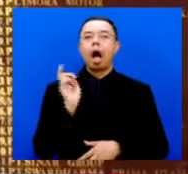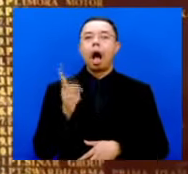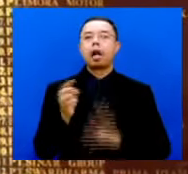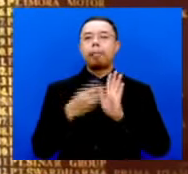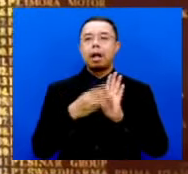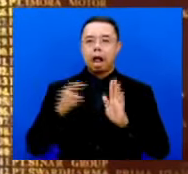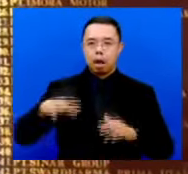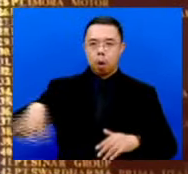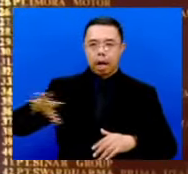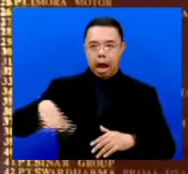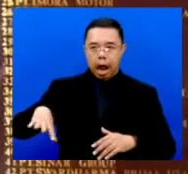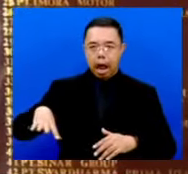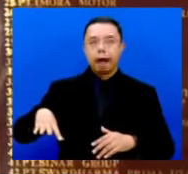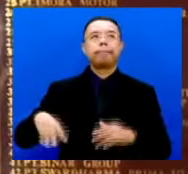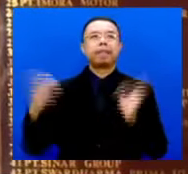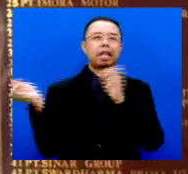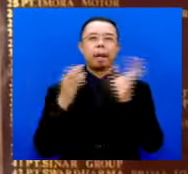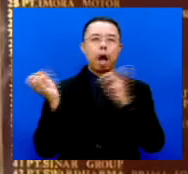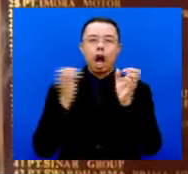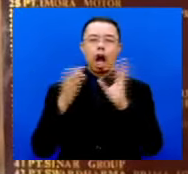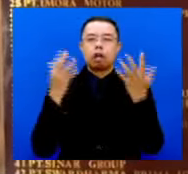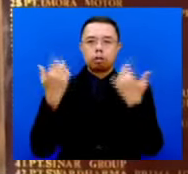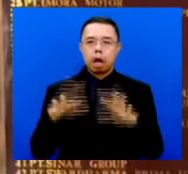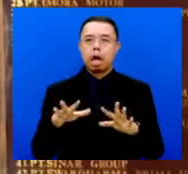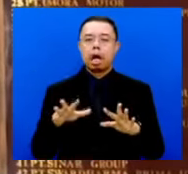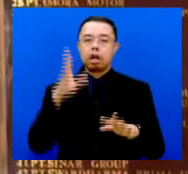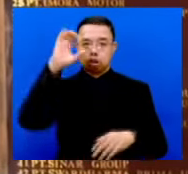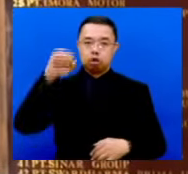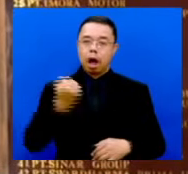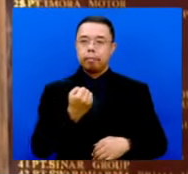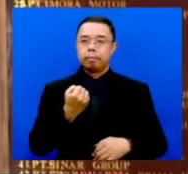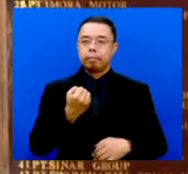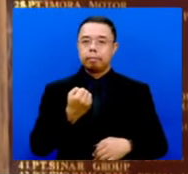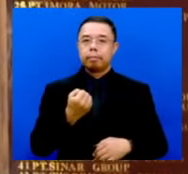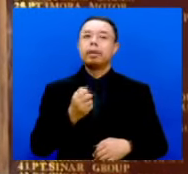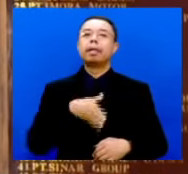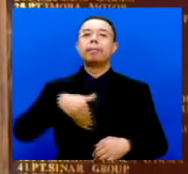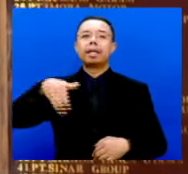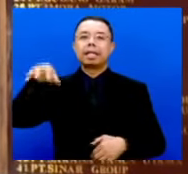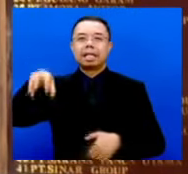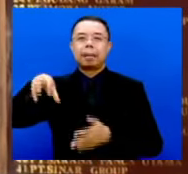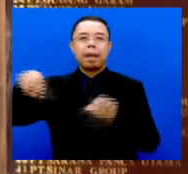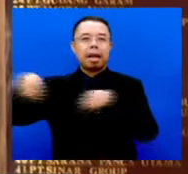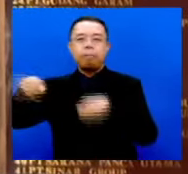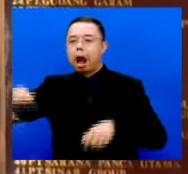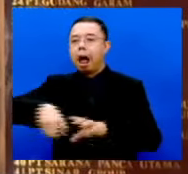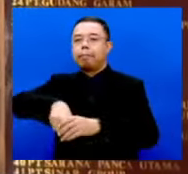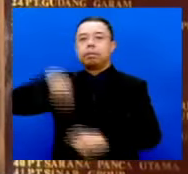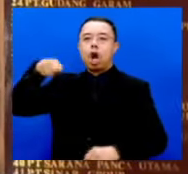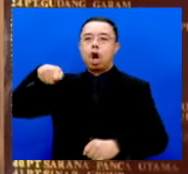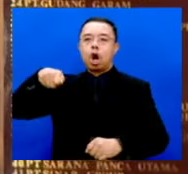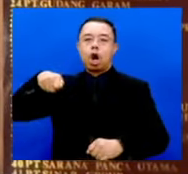permahan kelu kemudi cekokalaminya mengambil pisau dapur yang ada di